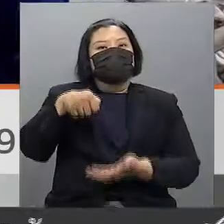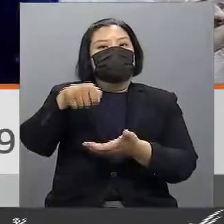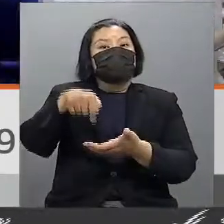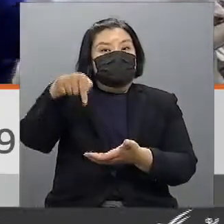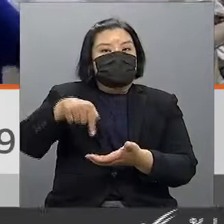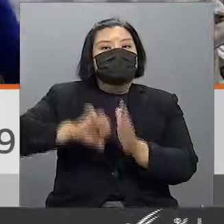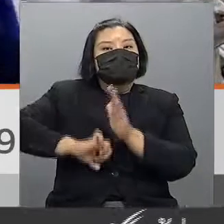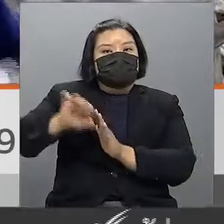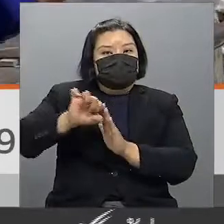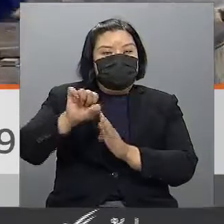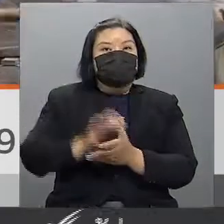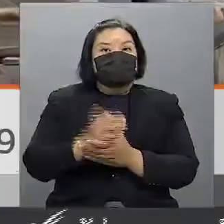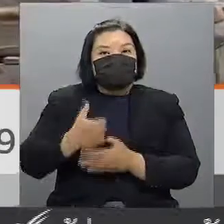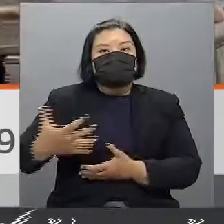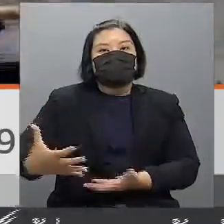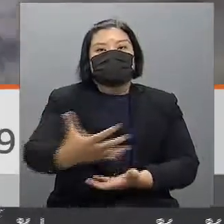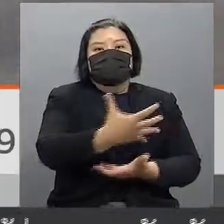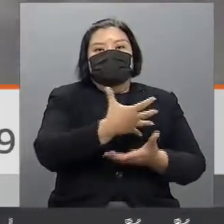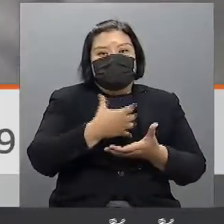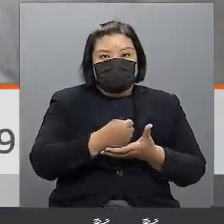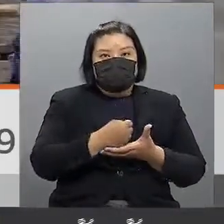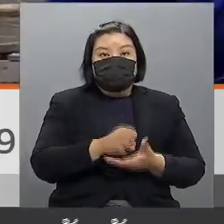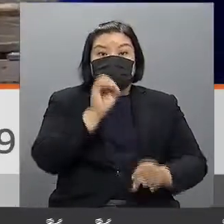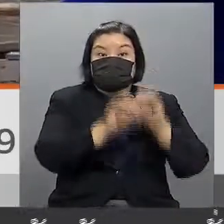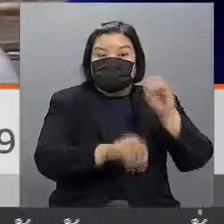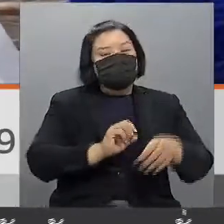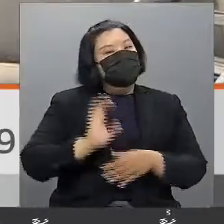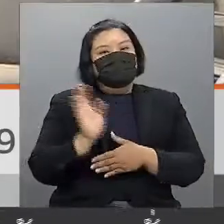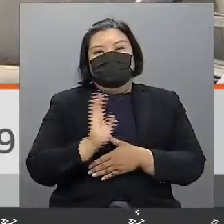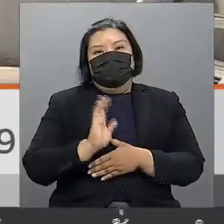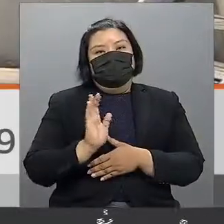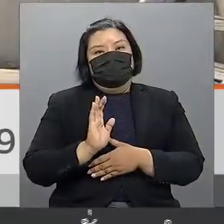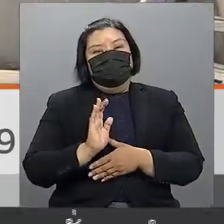จัดเก็บแทนการนำไปทิ้งรวมกับขยะทั่วไป